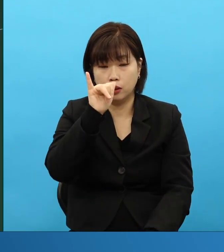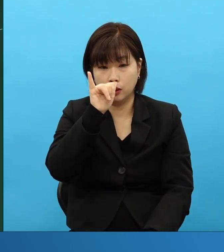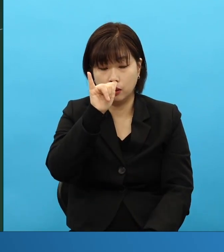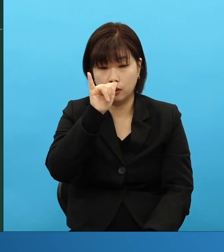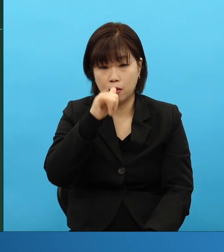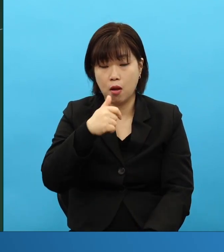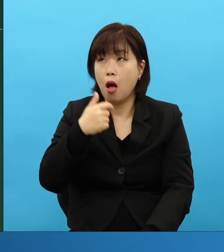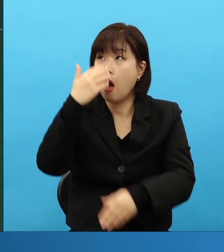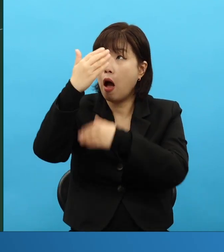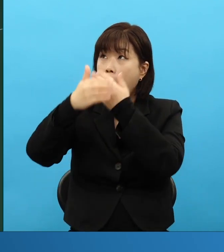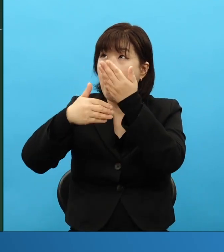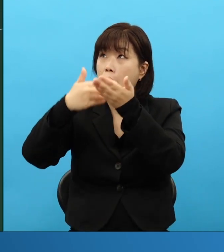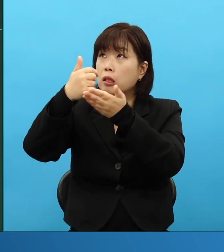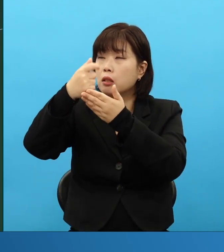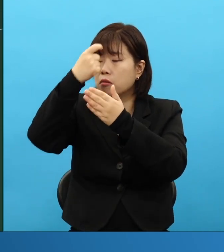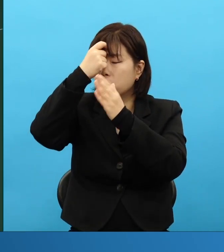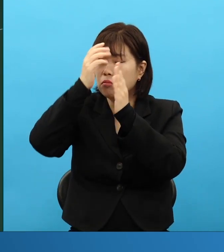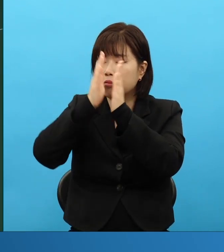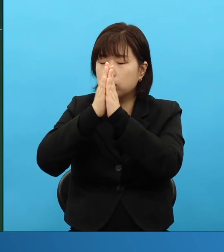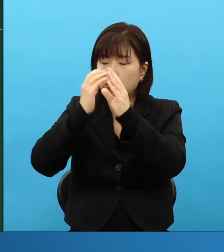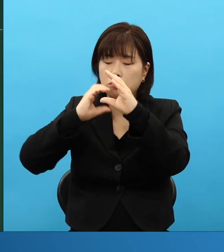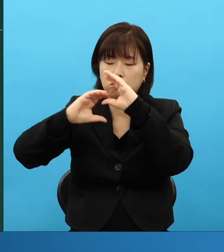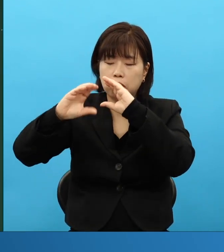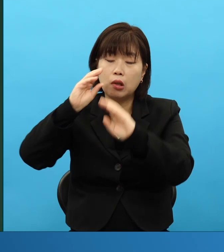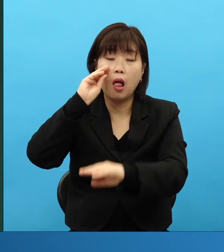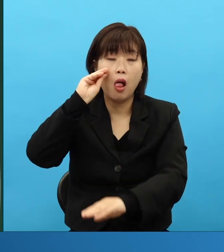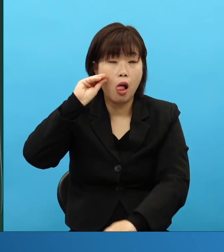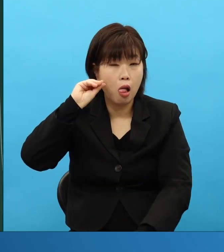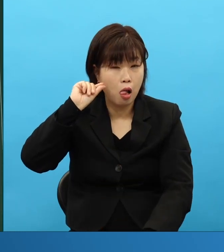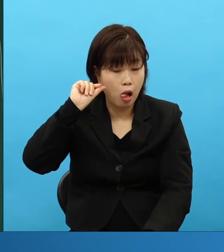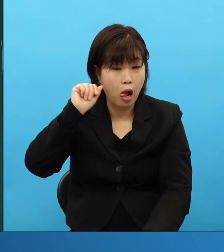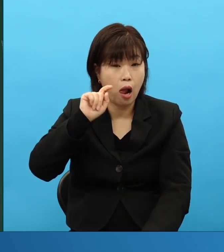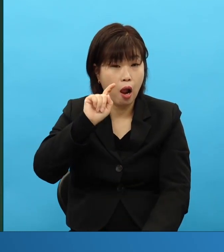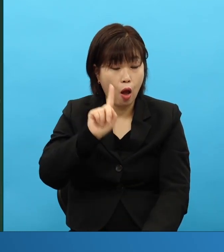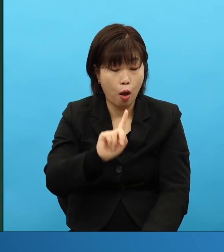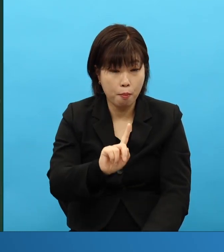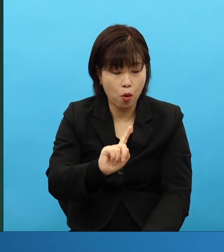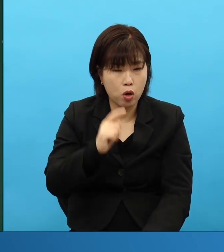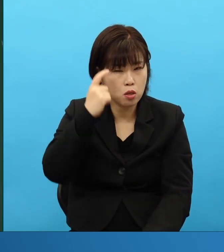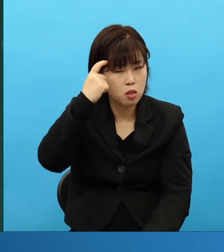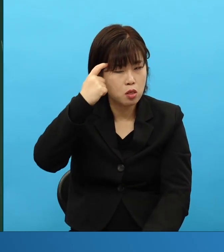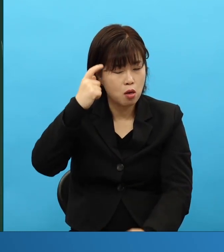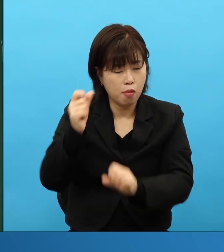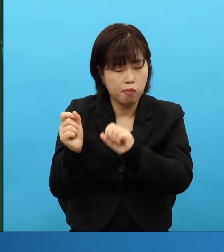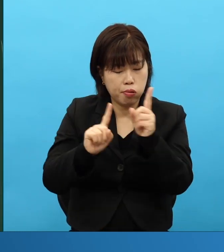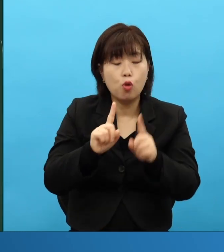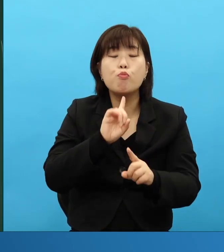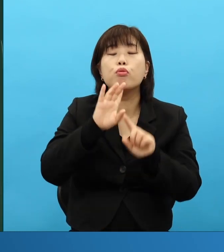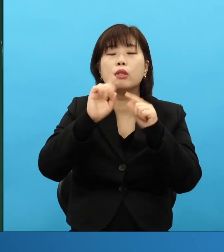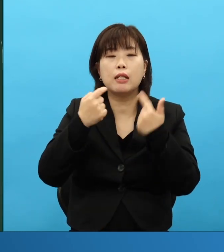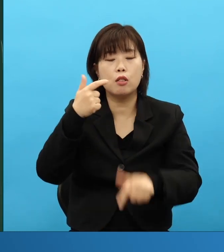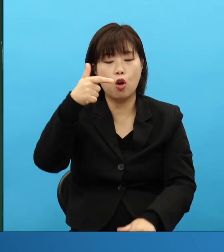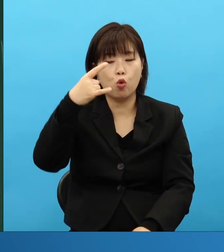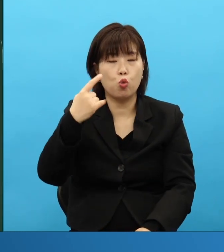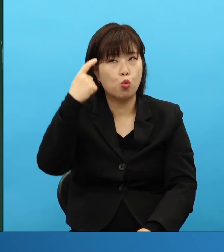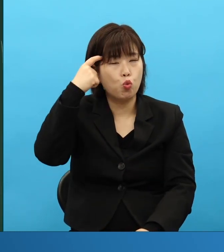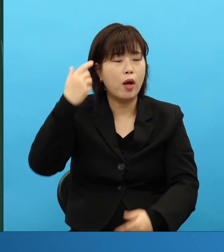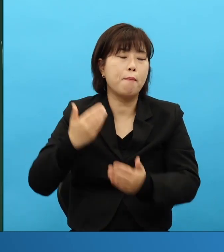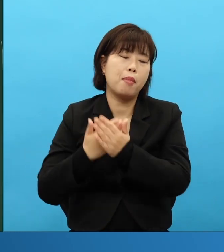살아나요. And so when you pray, it's not just your brain that's revived, your soul and 그래서 spirit are 렘넌트들은 revived. 아침 시간에 천천히 기도하면서 깊은 호흡하란